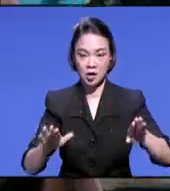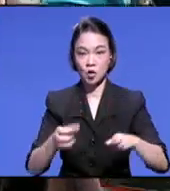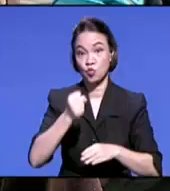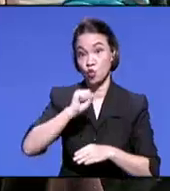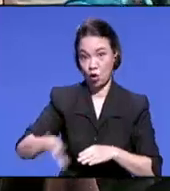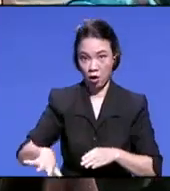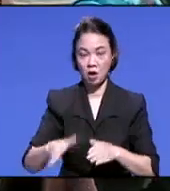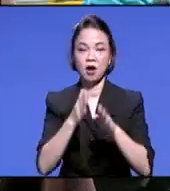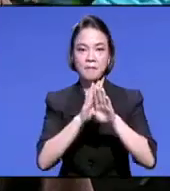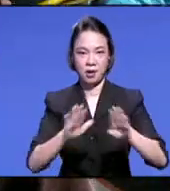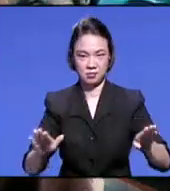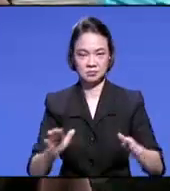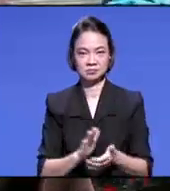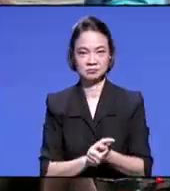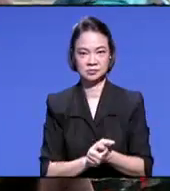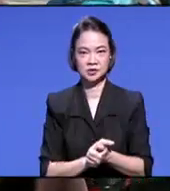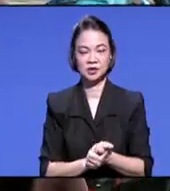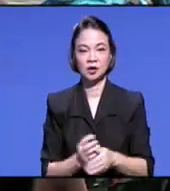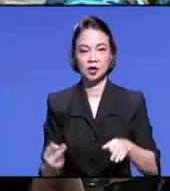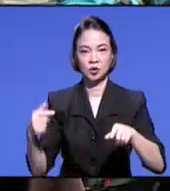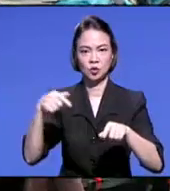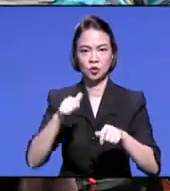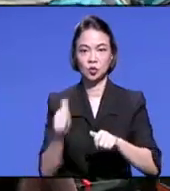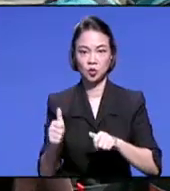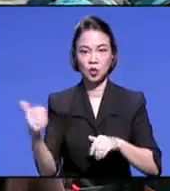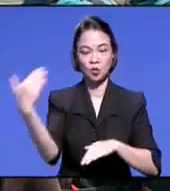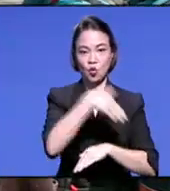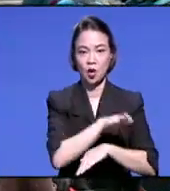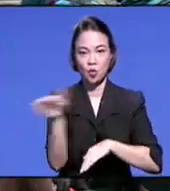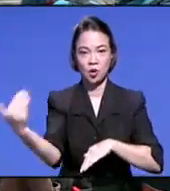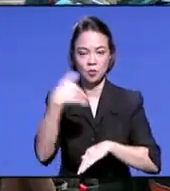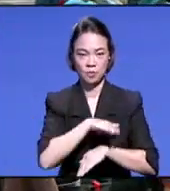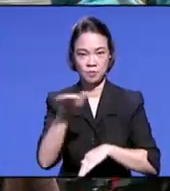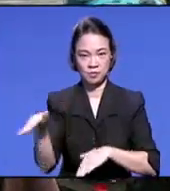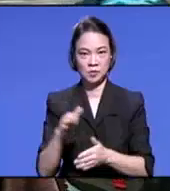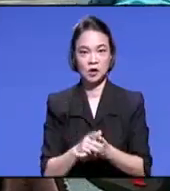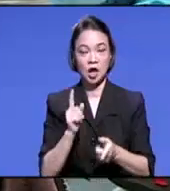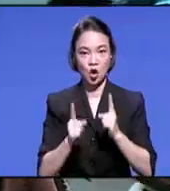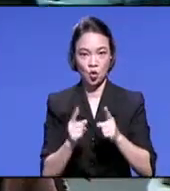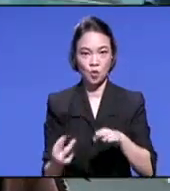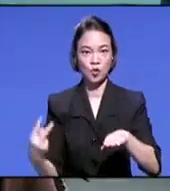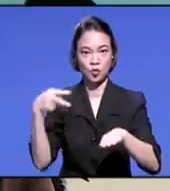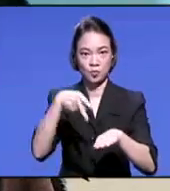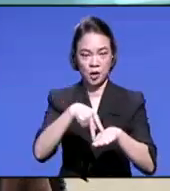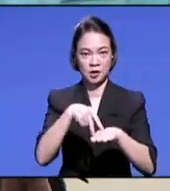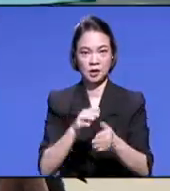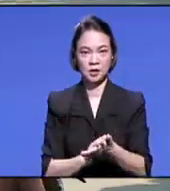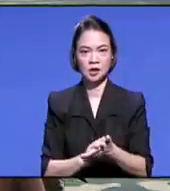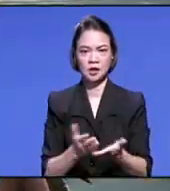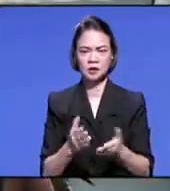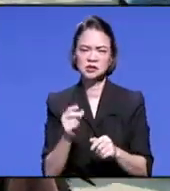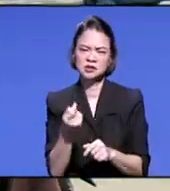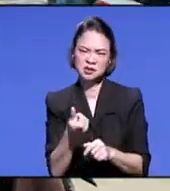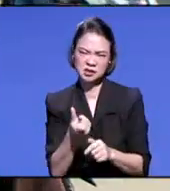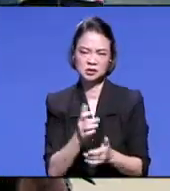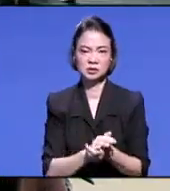lebih murah, lebih safe. Karena mereka kebanyakan penumpang kan pekerja, jadi dia tiap hari bolak-balik. Beda kalau penumpang yang cuma misalnya ke pasar, dia mungkin